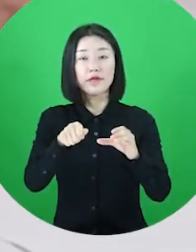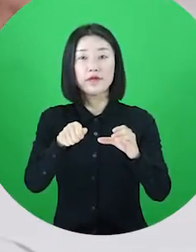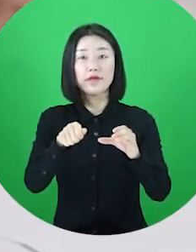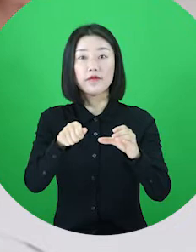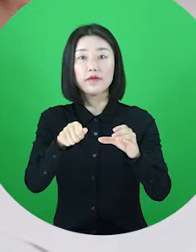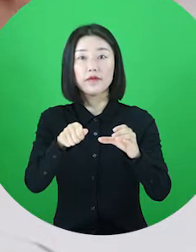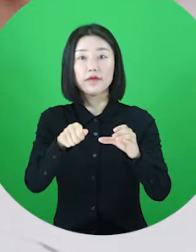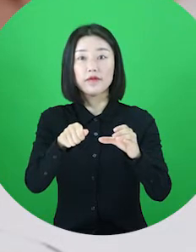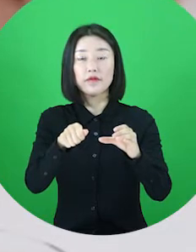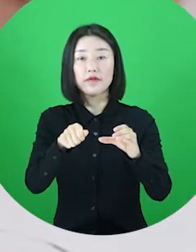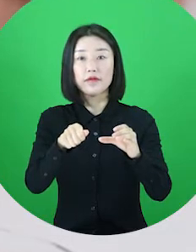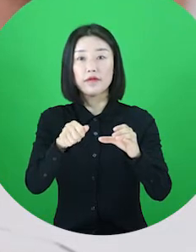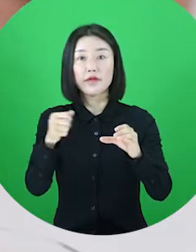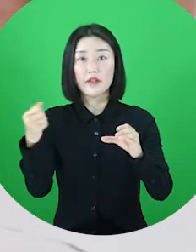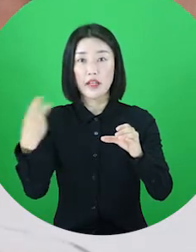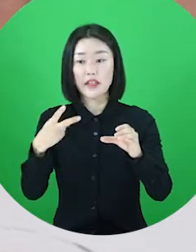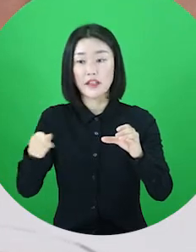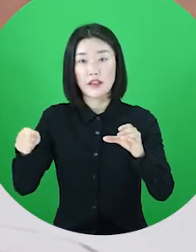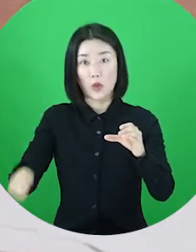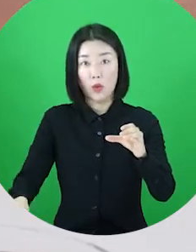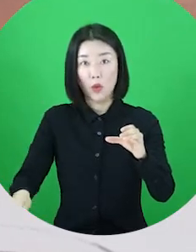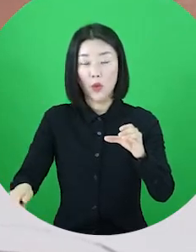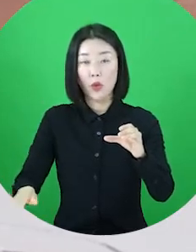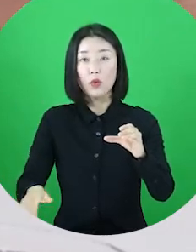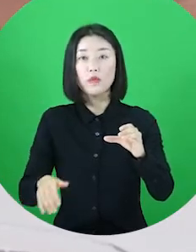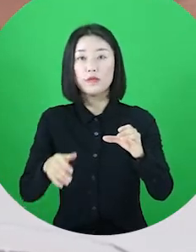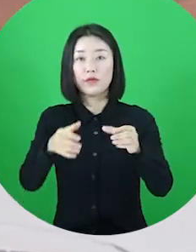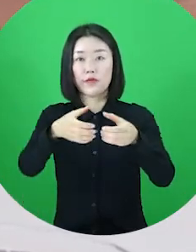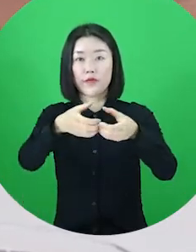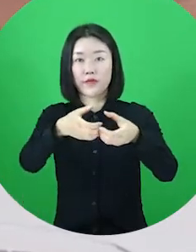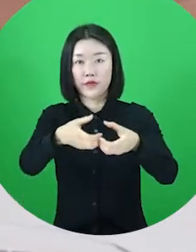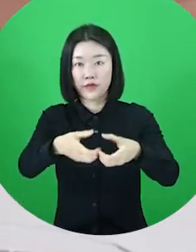껍질을 양쪽으로 벌려서 해보세요.